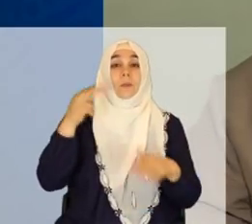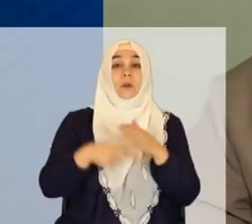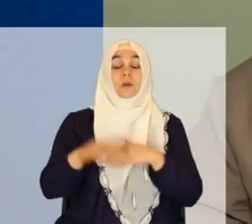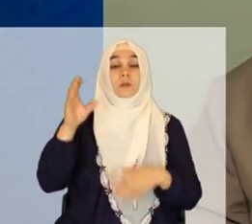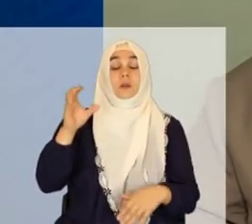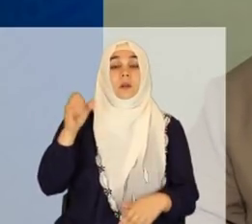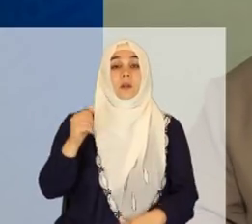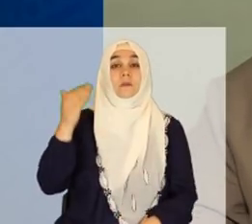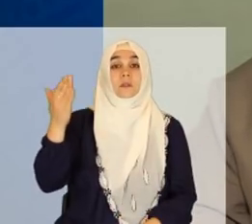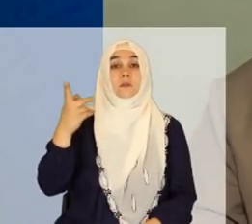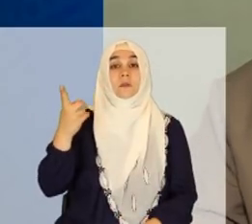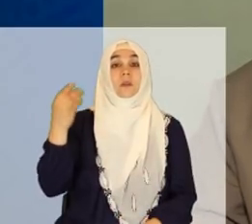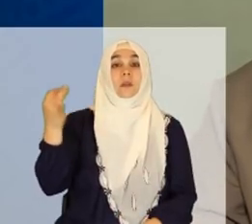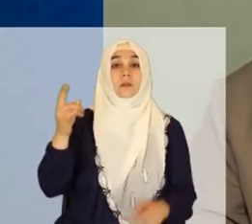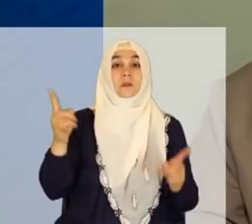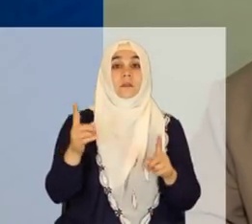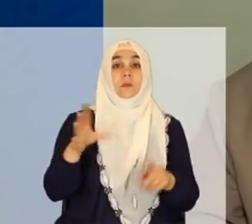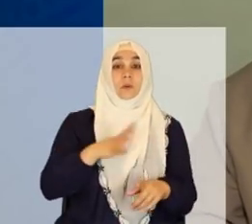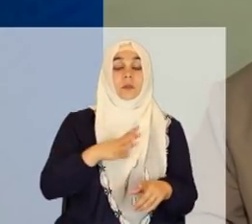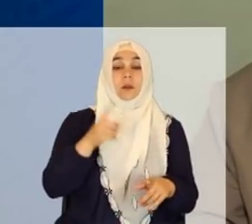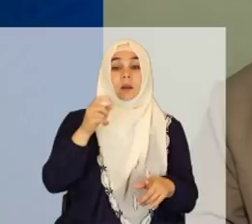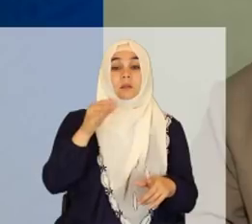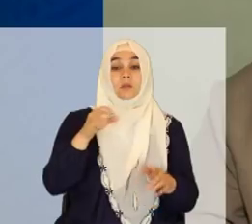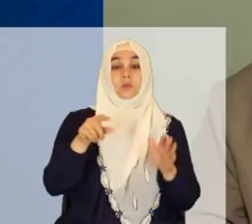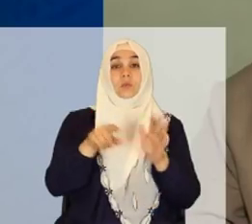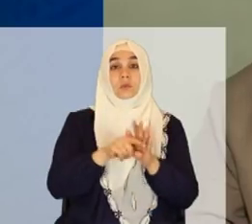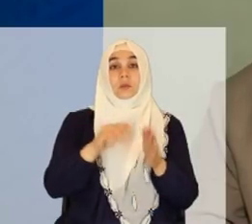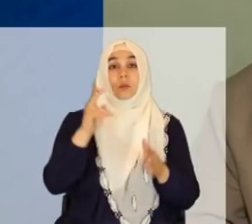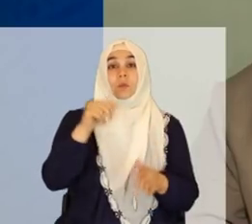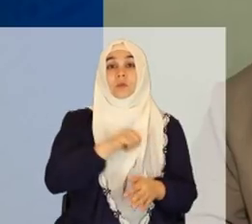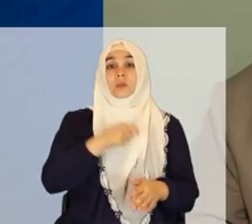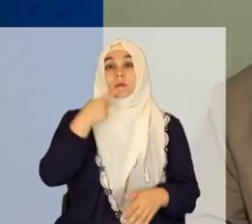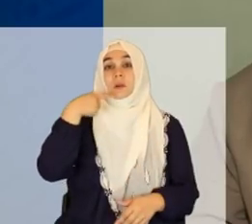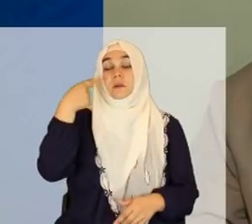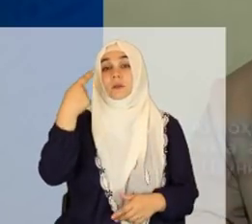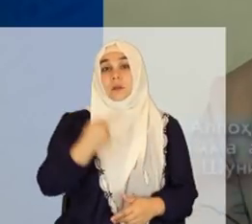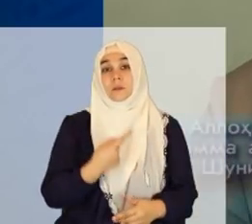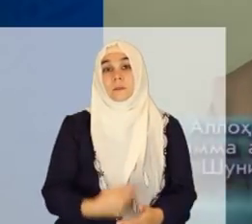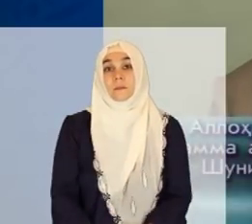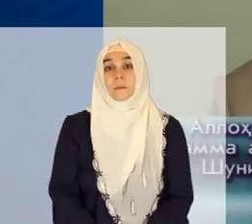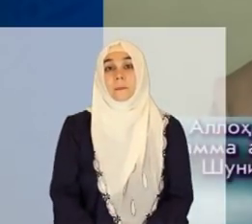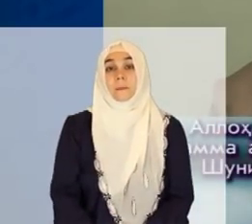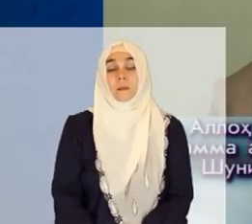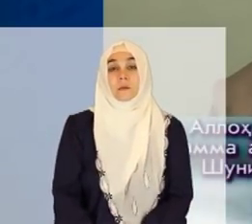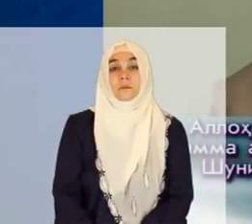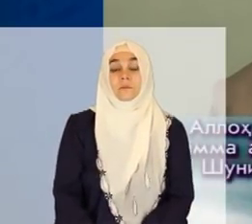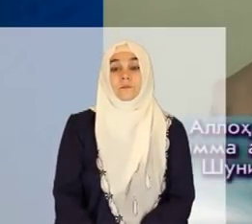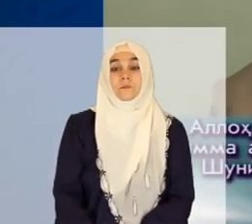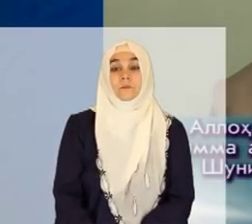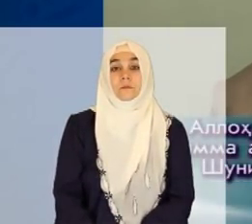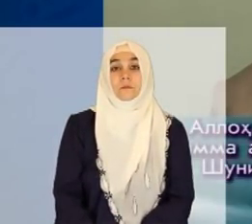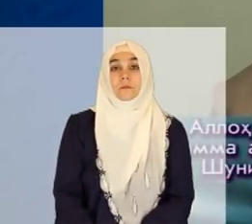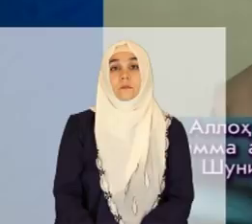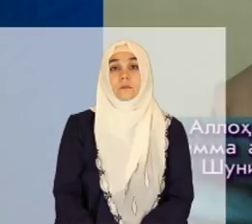Payg'ambarimiz alayhisolatu vasallamdan rivoyat qilingan hadisi qudusiyda Alloh taolo aytadi: Kullu amali ibn